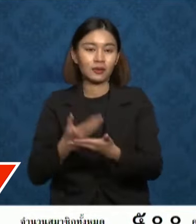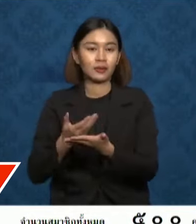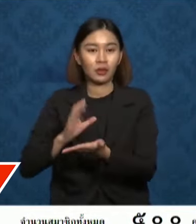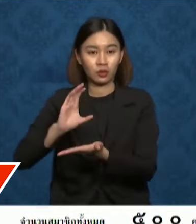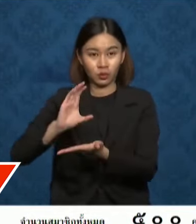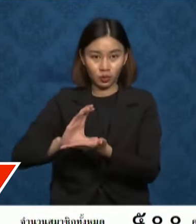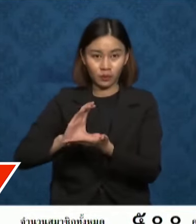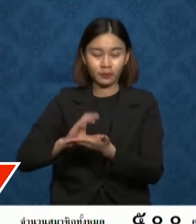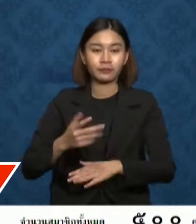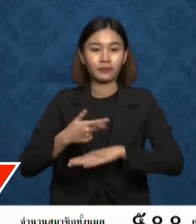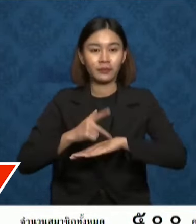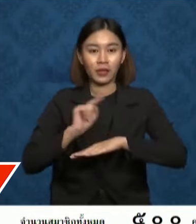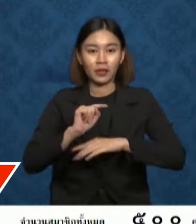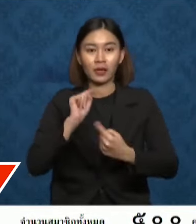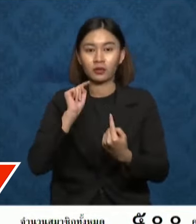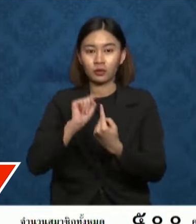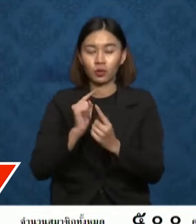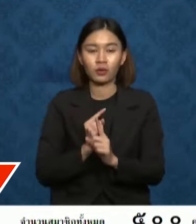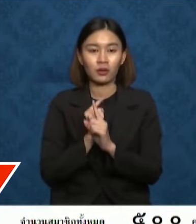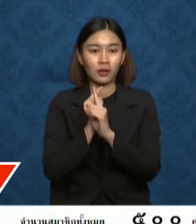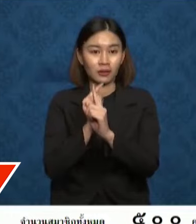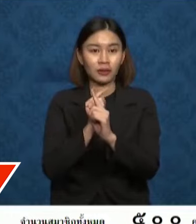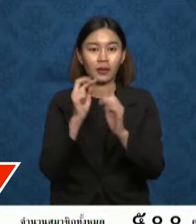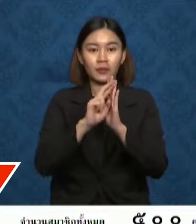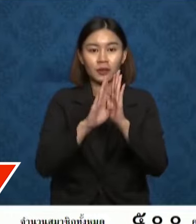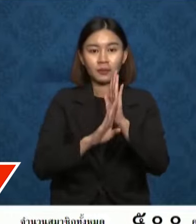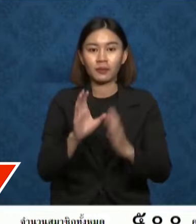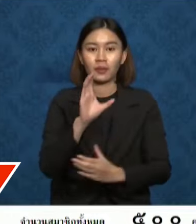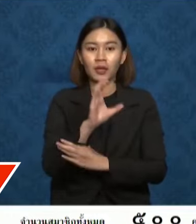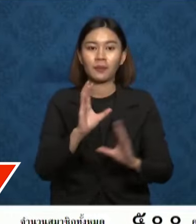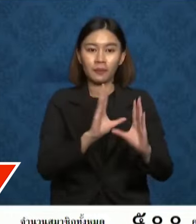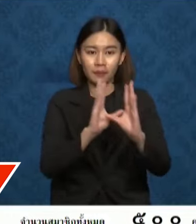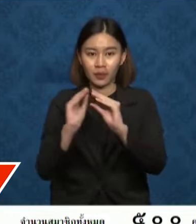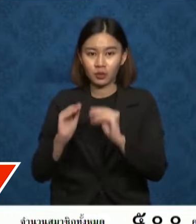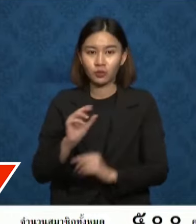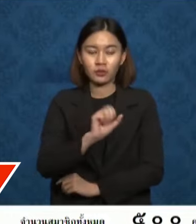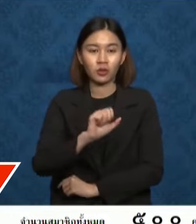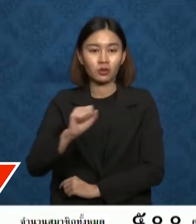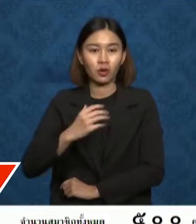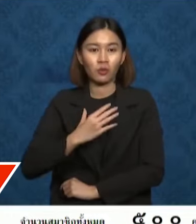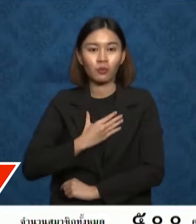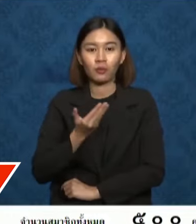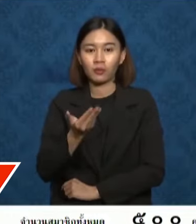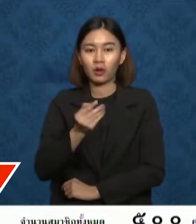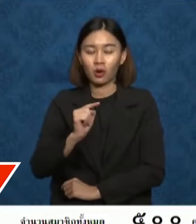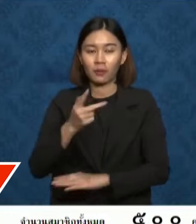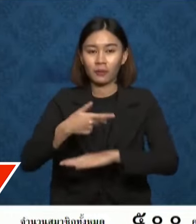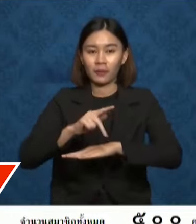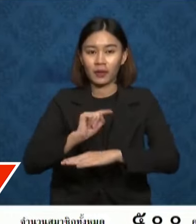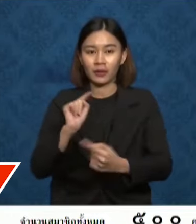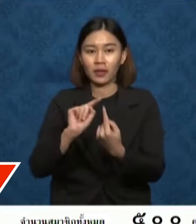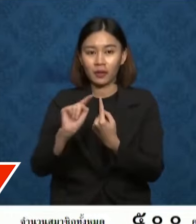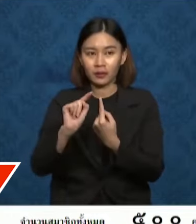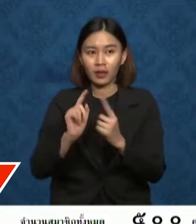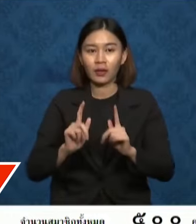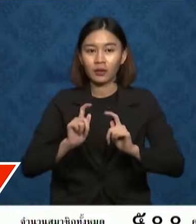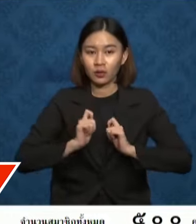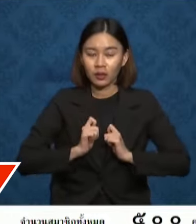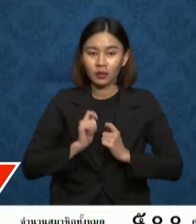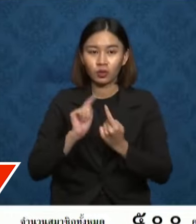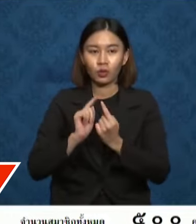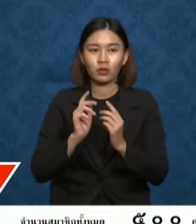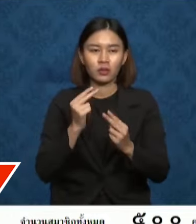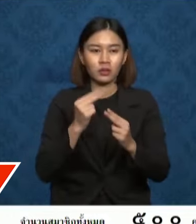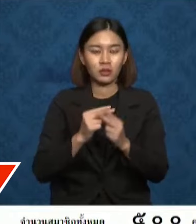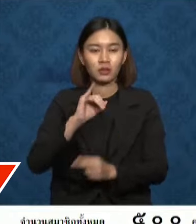ระชุสาพูแทรัศดอนผมอาจะขออนุญาตทประทานalls expressing